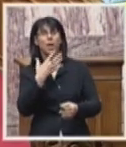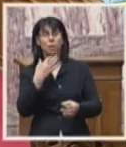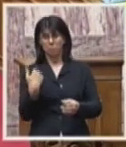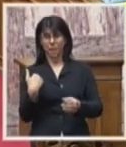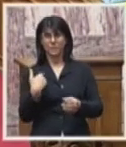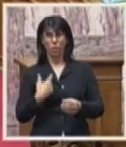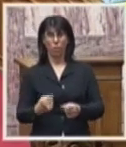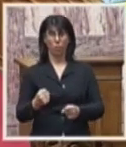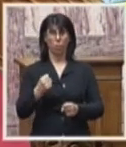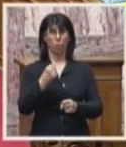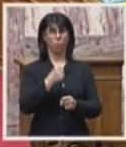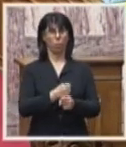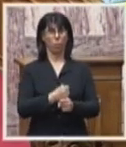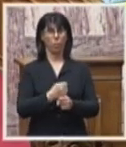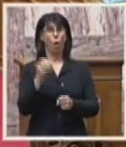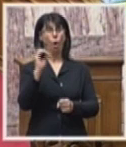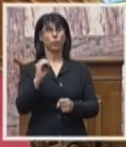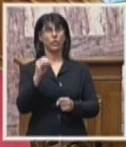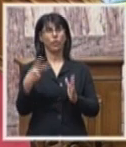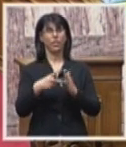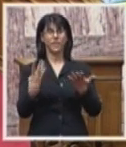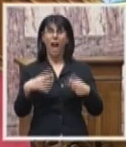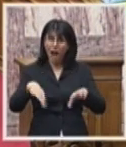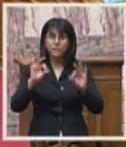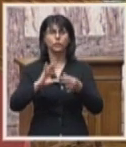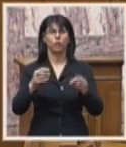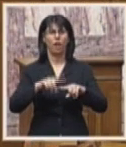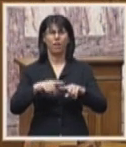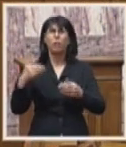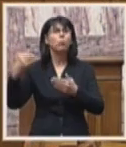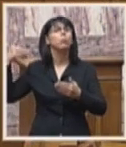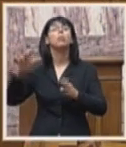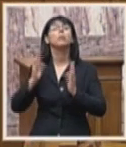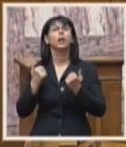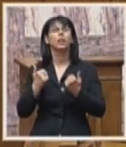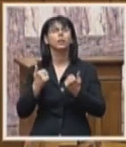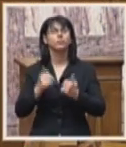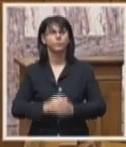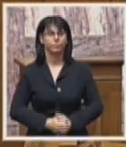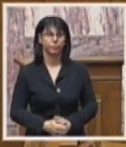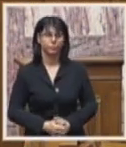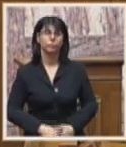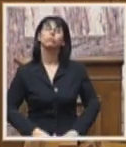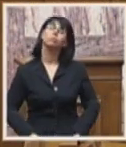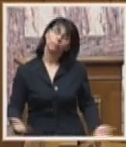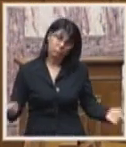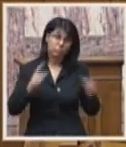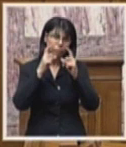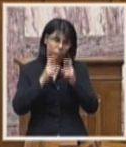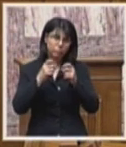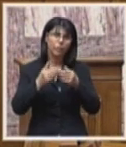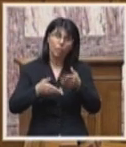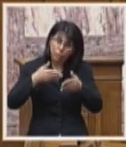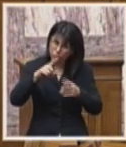η ιστορία του σύμπαντος τον Οκτώβριο του 2009. Θα περάσουμε αναπόφευκτη δοκιμασία